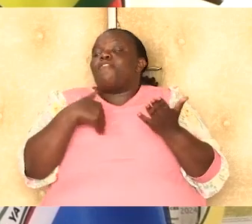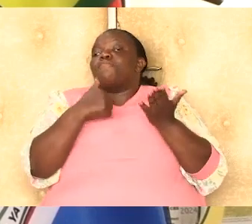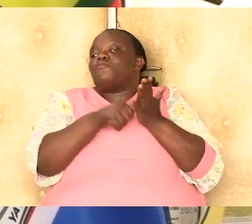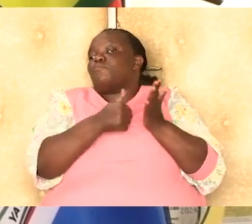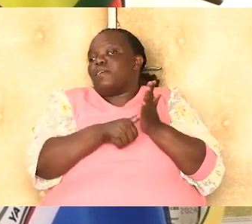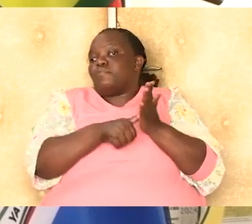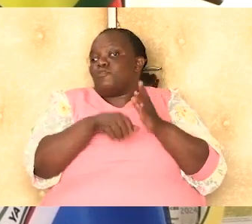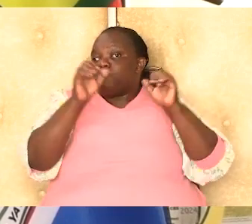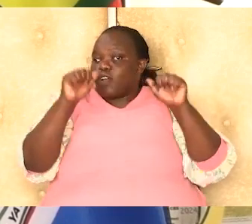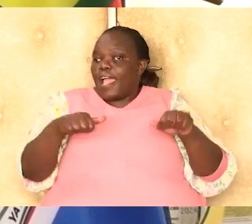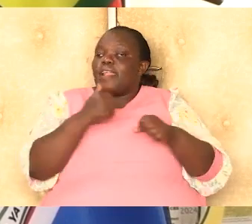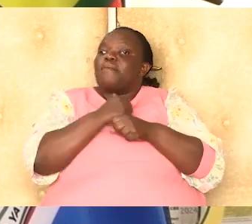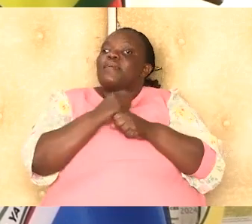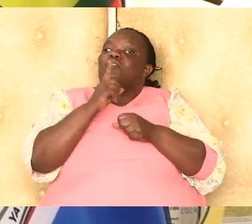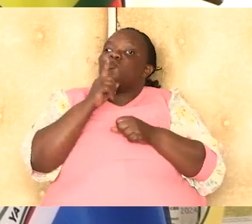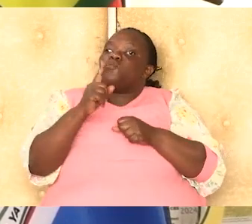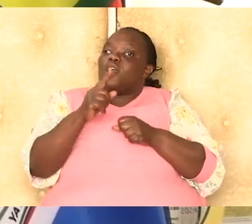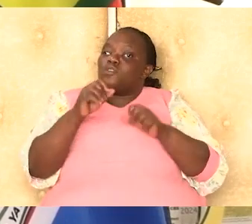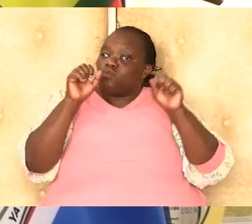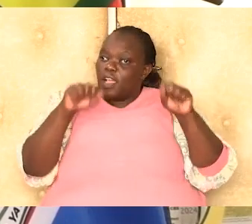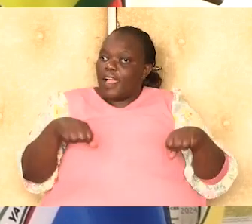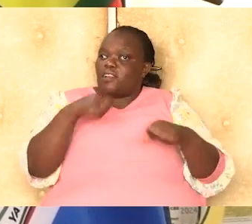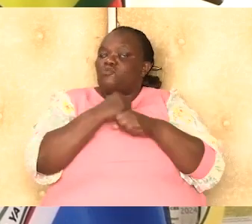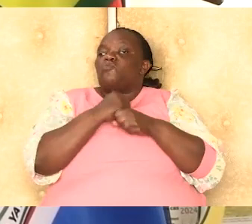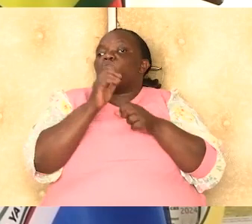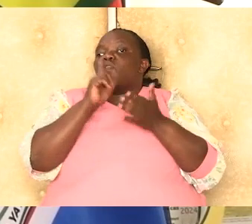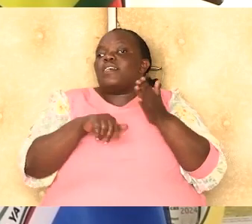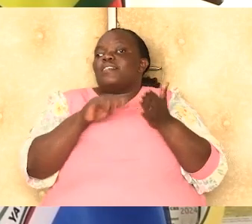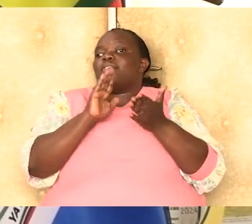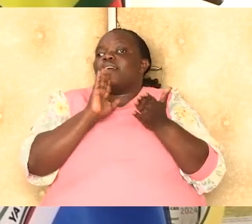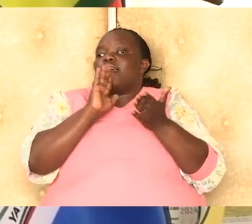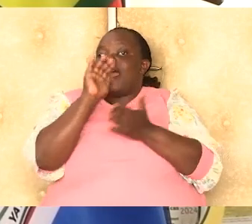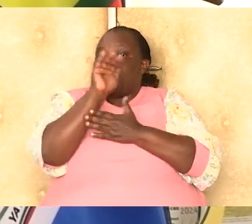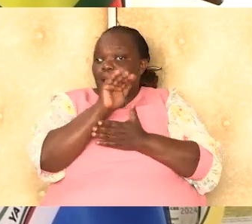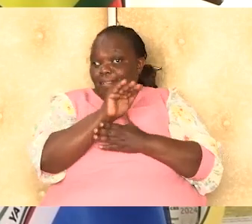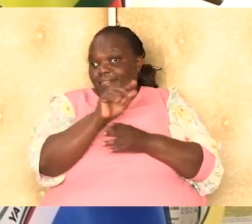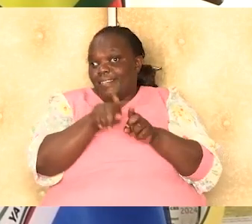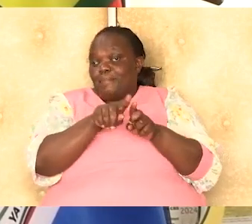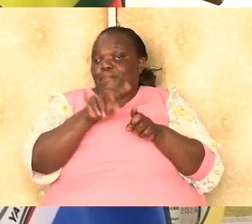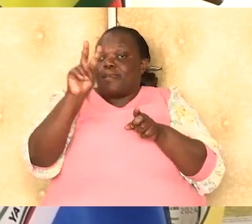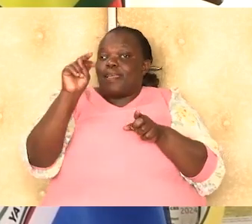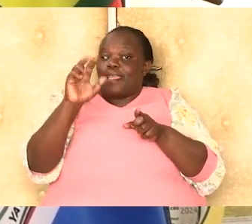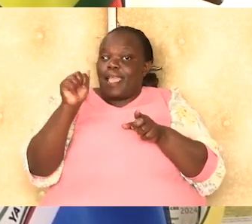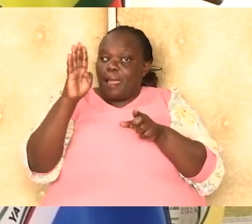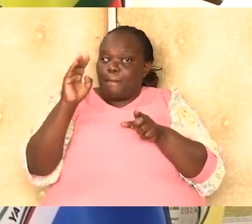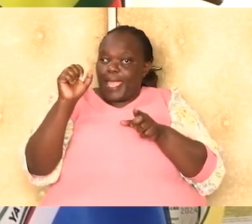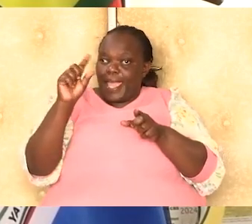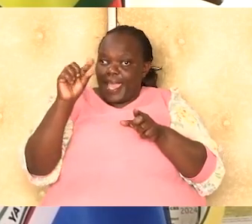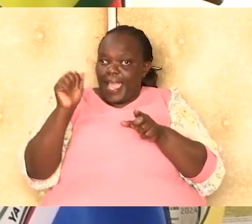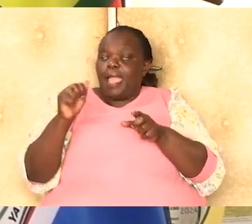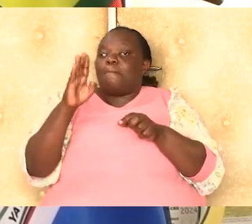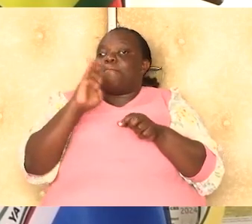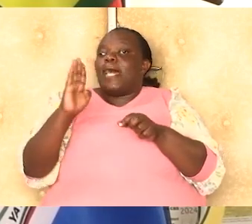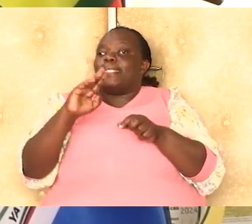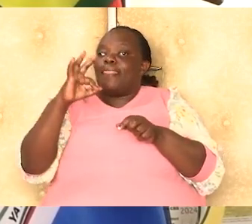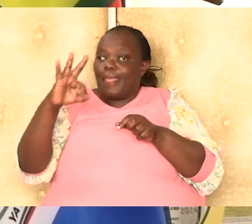anaweza kukisha kwamba anaweza kufanya hile appeal kama hile nyambega amba tunajua alikuwa katika band 3 lakina